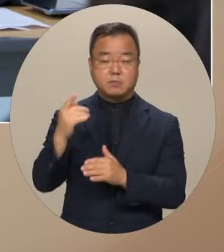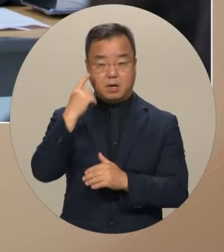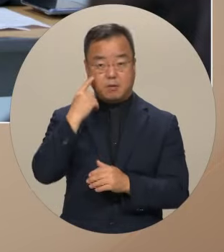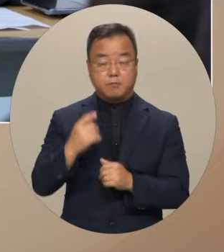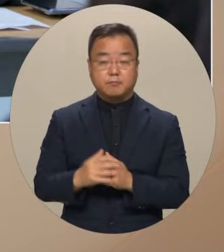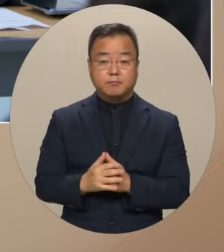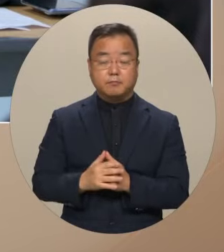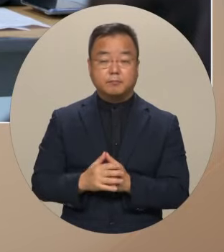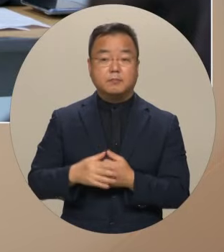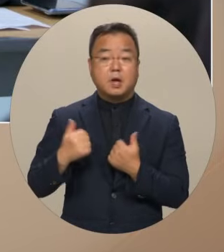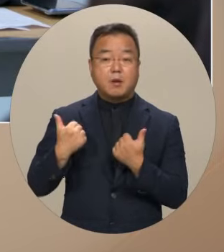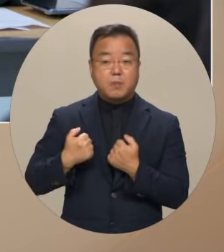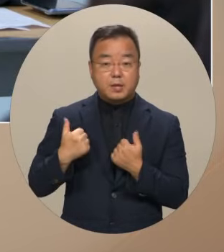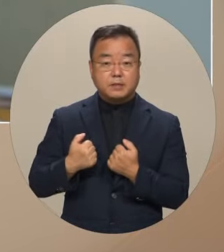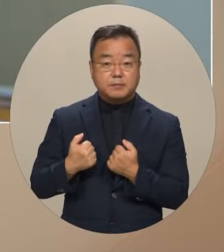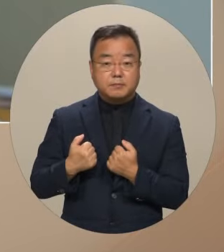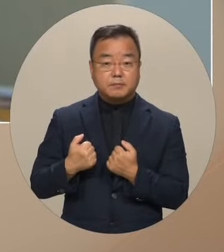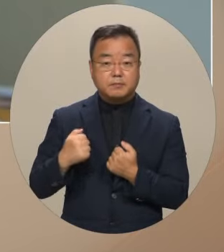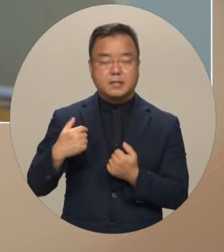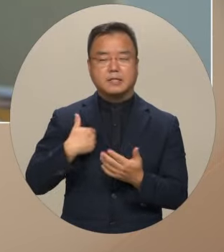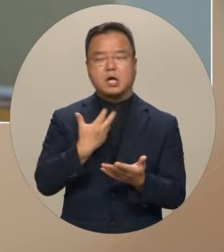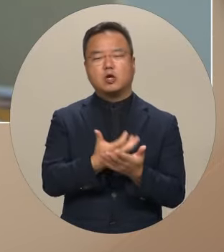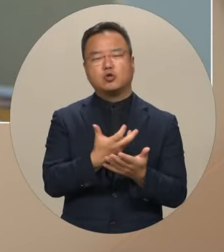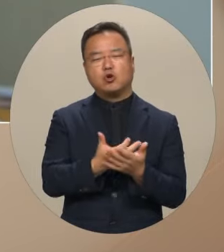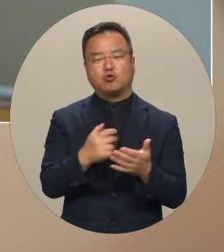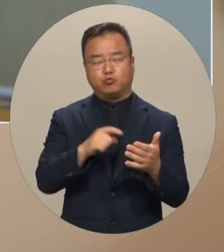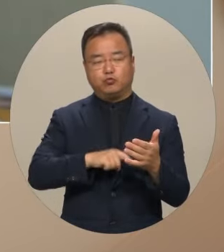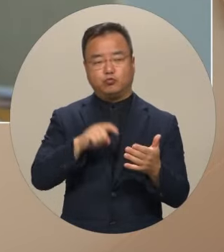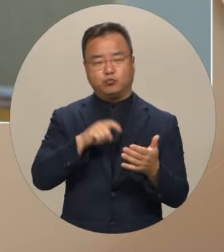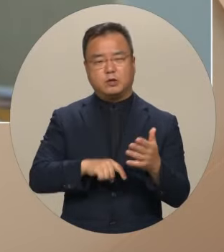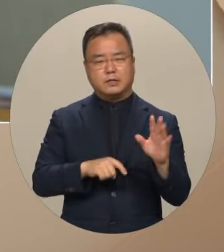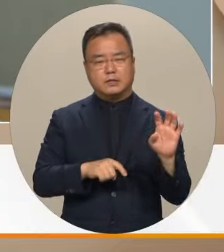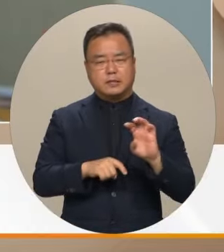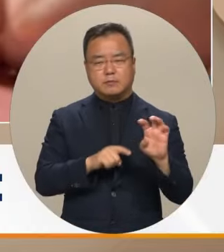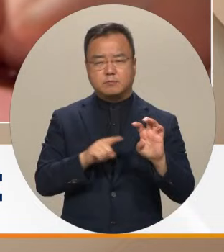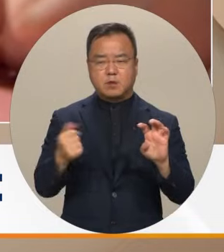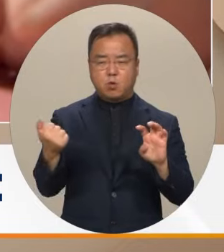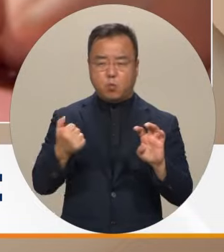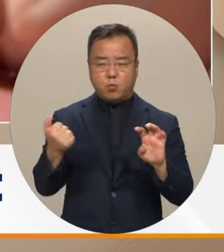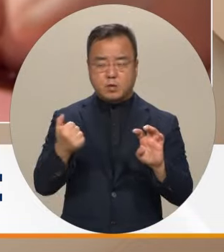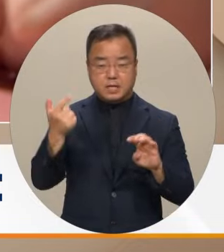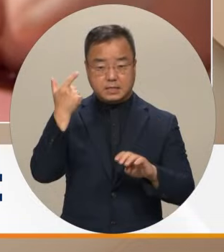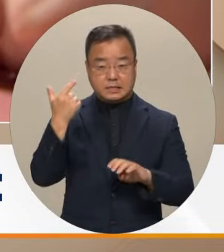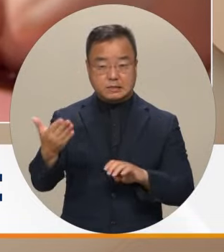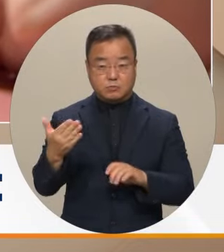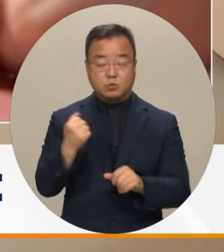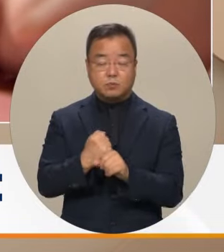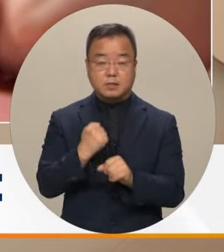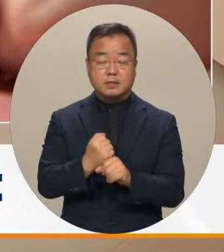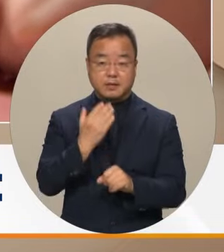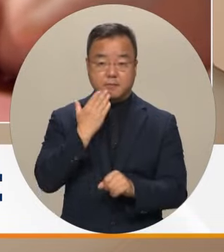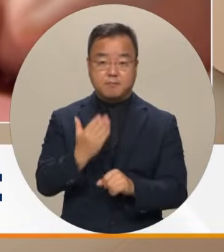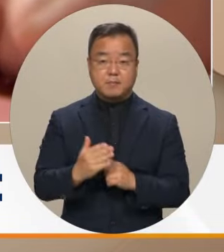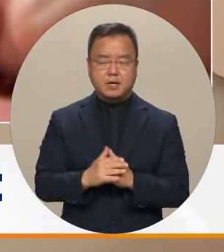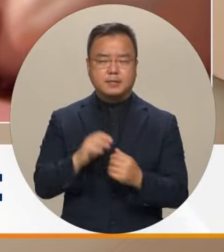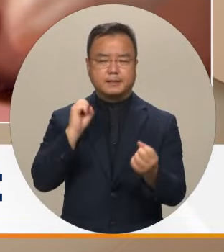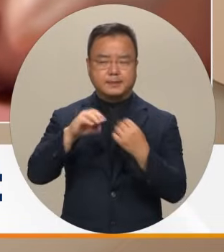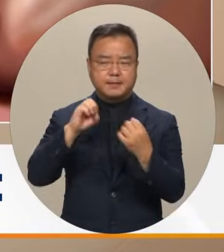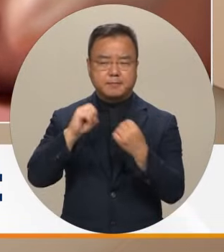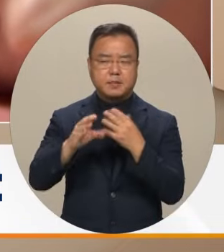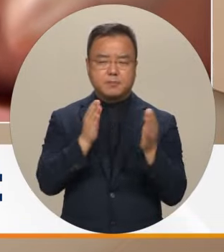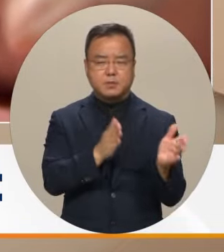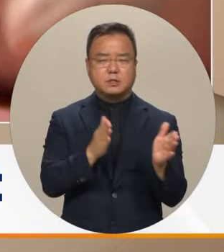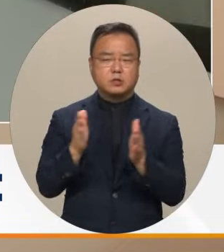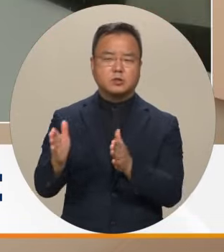또 면접은 자신의 그 서류 안에서 한 40개에서 50개 정도의 질문을 수출할 수 있어요 그래서 이에 대한 답변을 정리해야